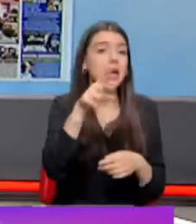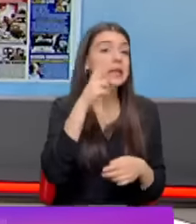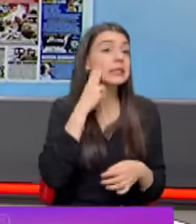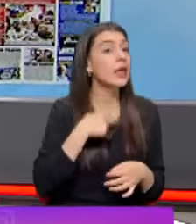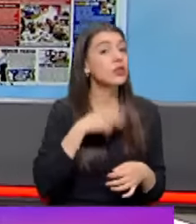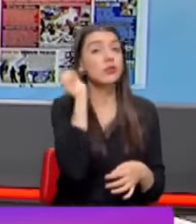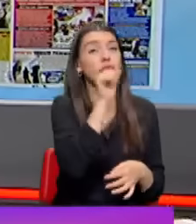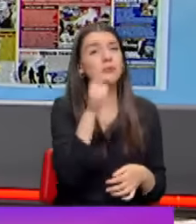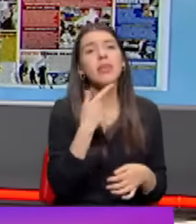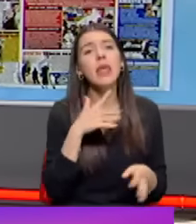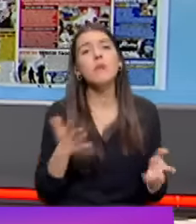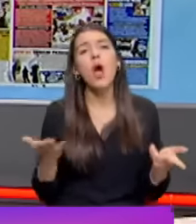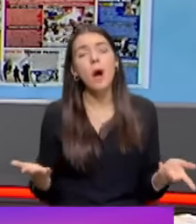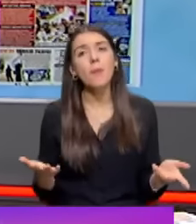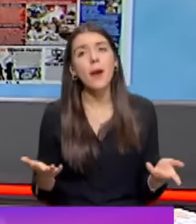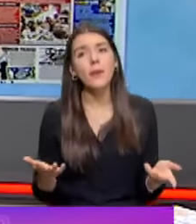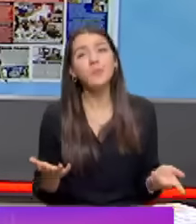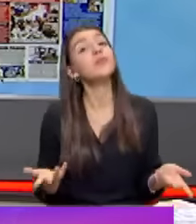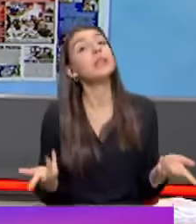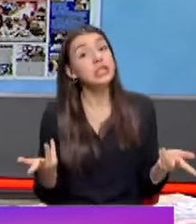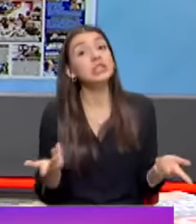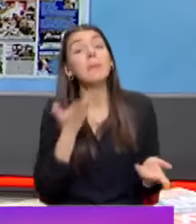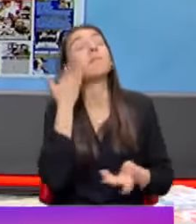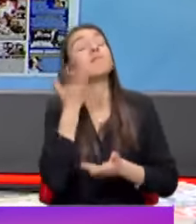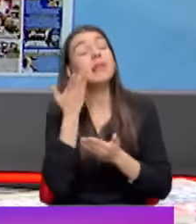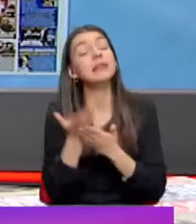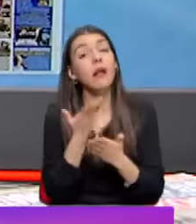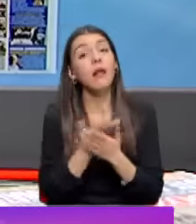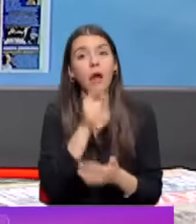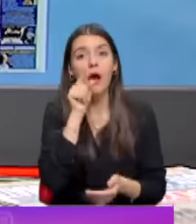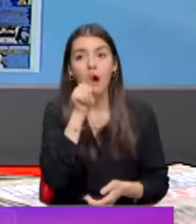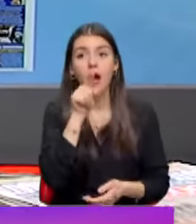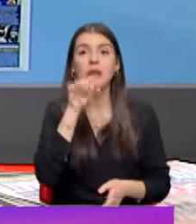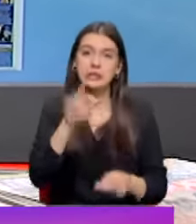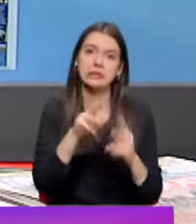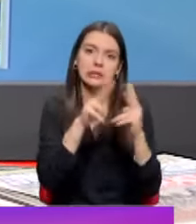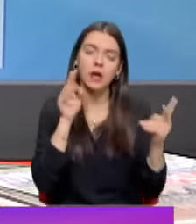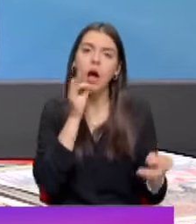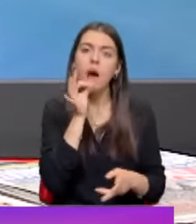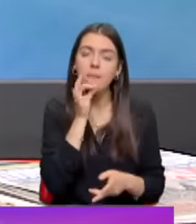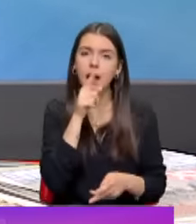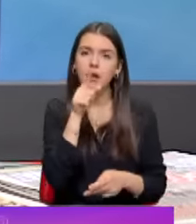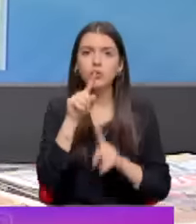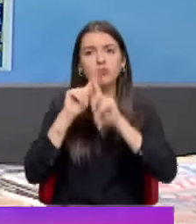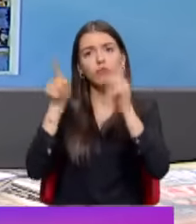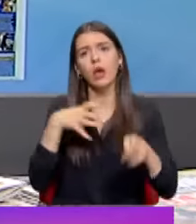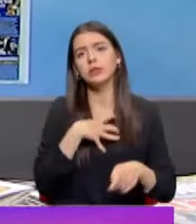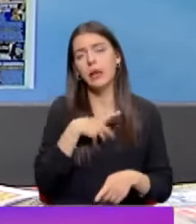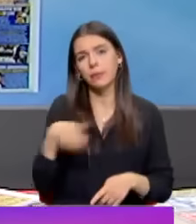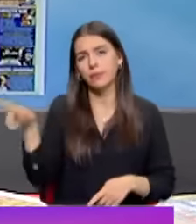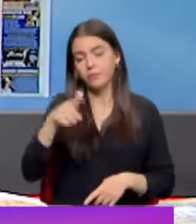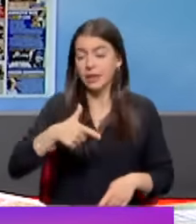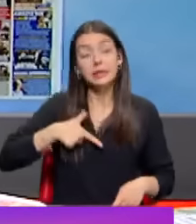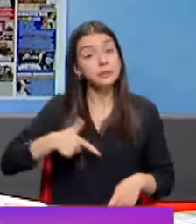yani açıkçası. İşte mesela sıradaki haberde esnaf. İzmir'e doğru